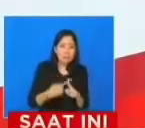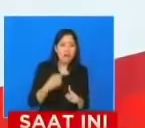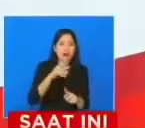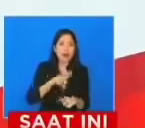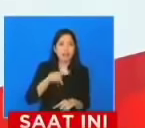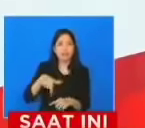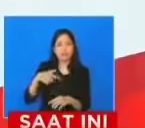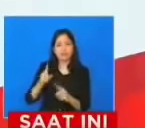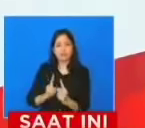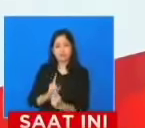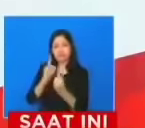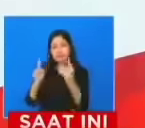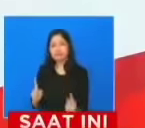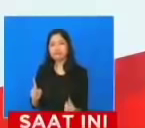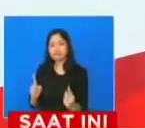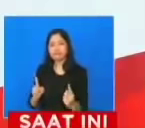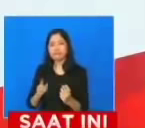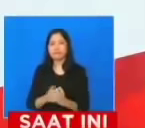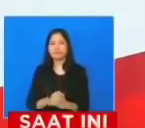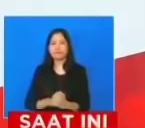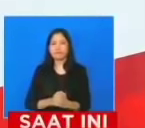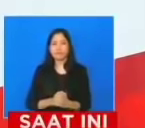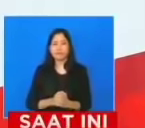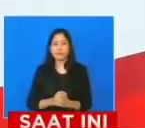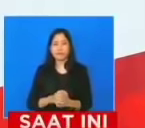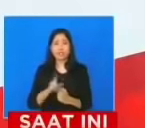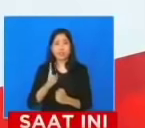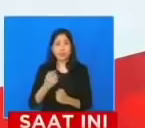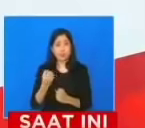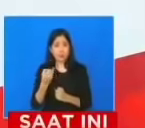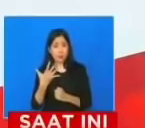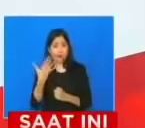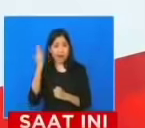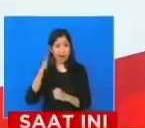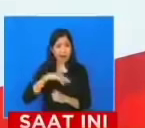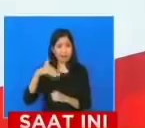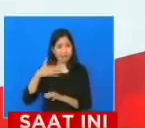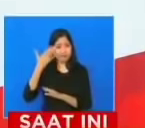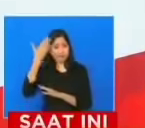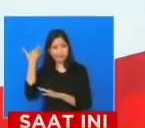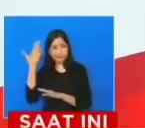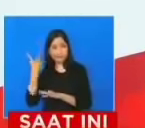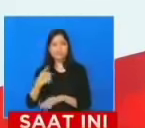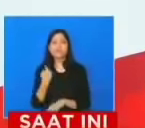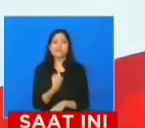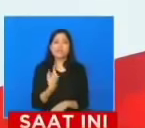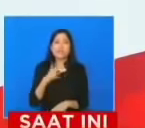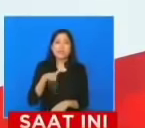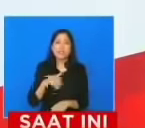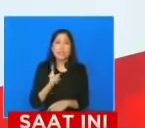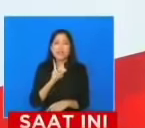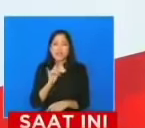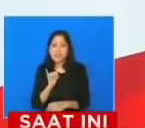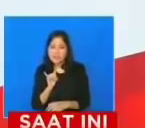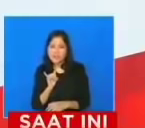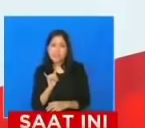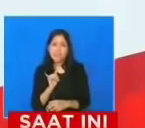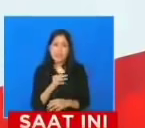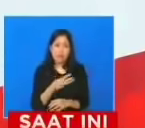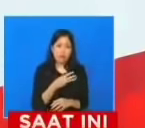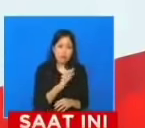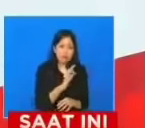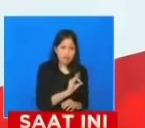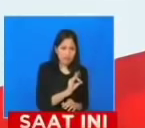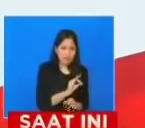ini, karena dalam beberapa hari terakhir kita masih mendapatkan